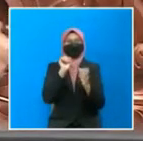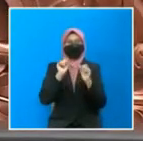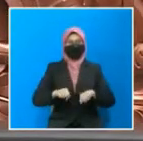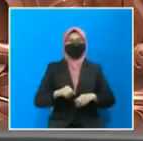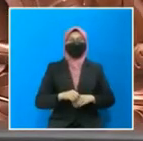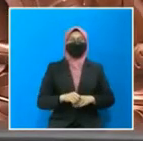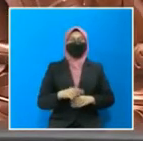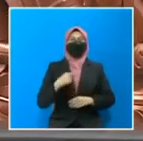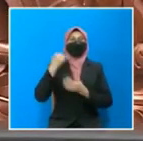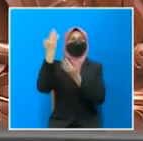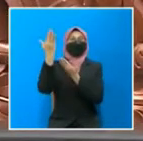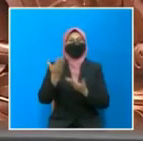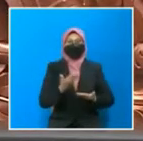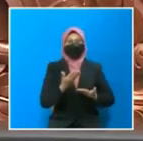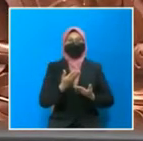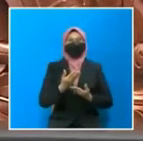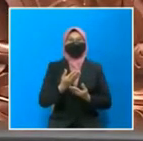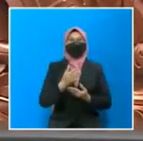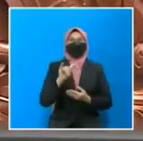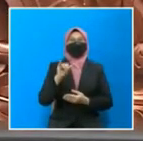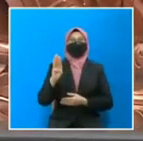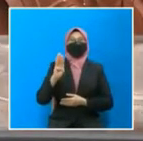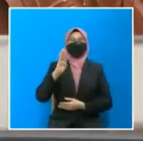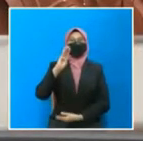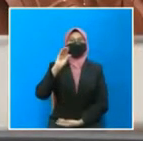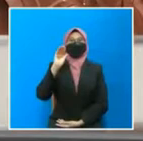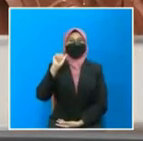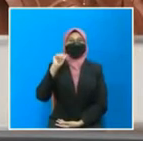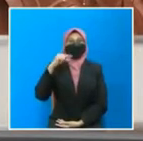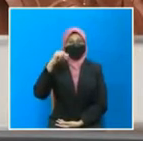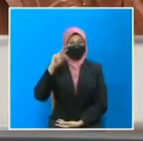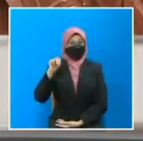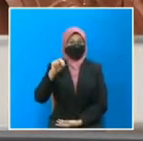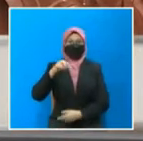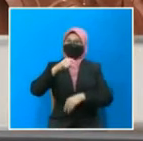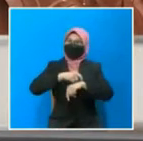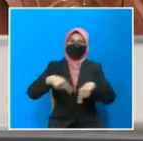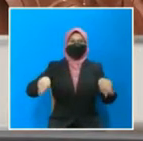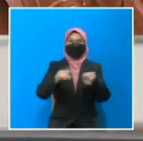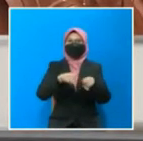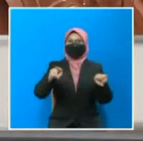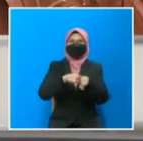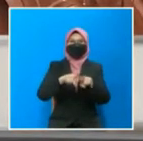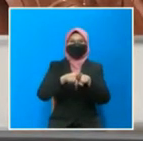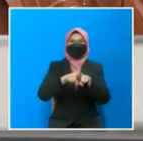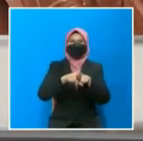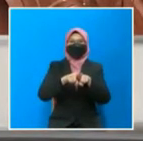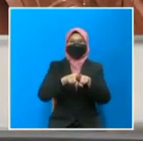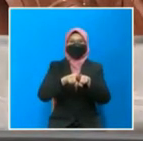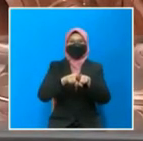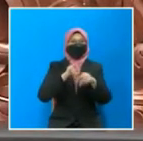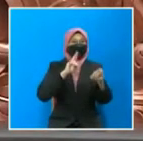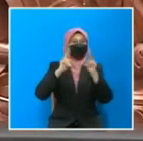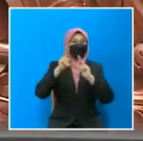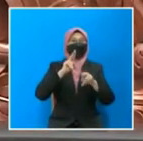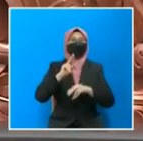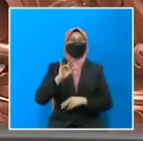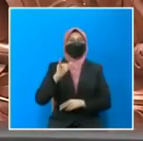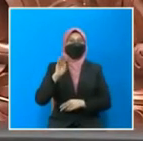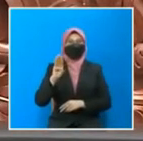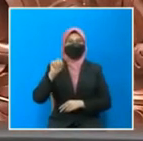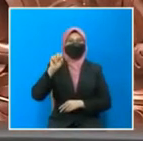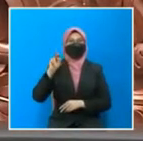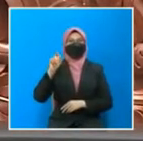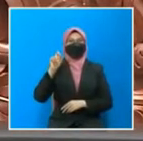Saya menjemput Yang Berhormat Bagan yang akan berucap untuk masa yang sama dengan Yang Berhormat Senator Menteri,